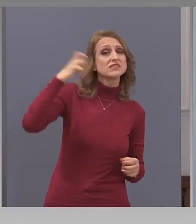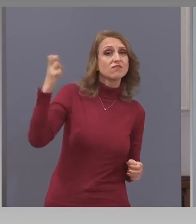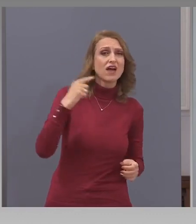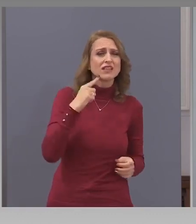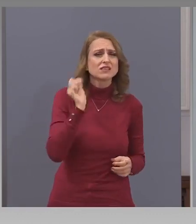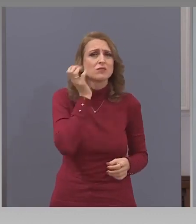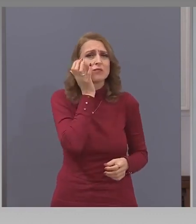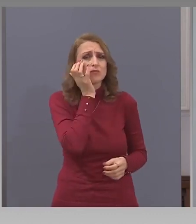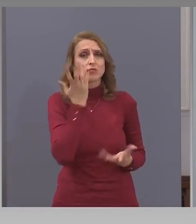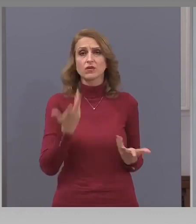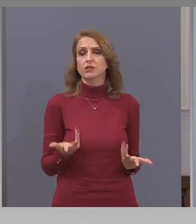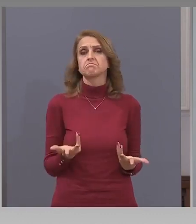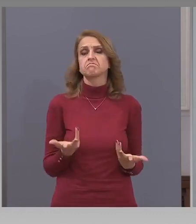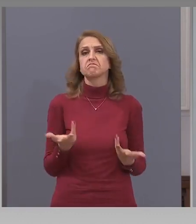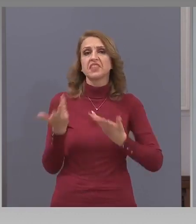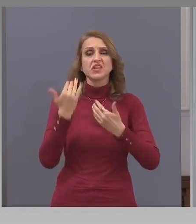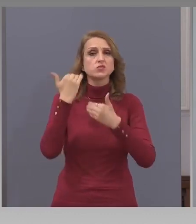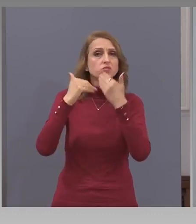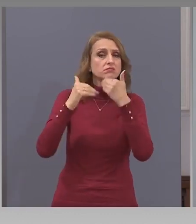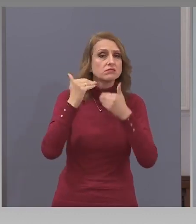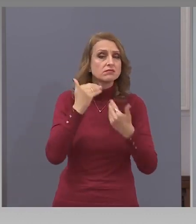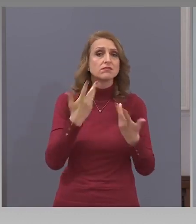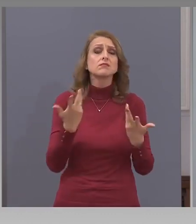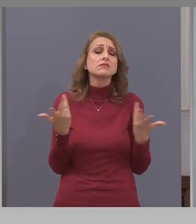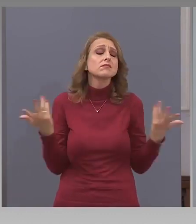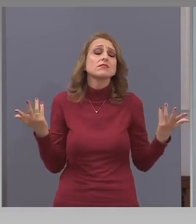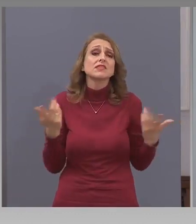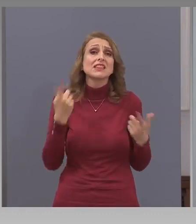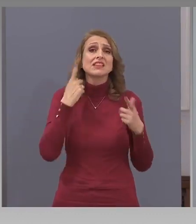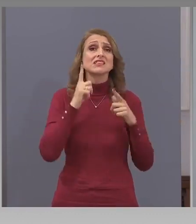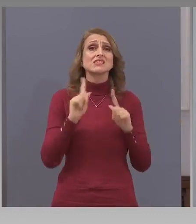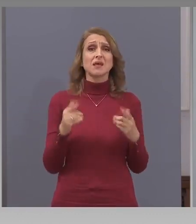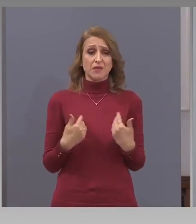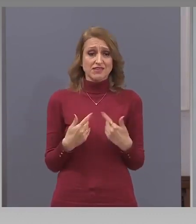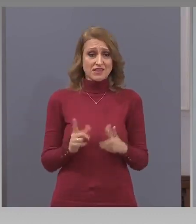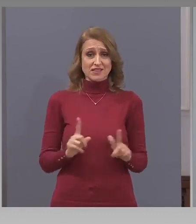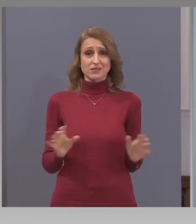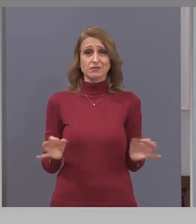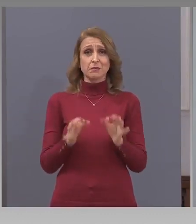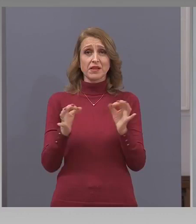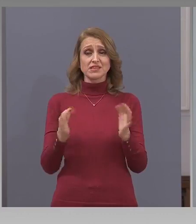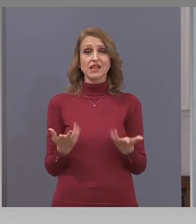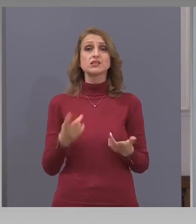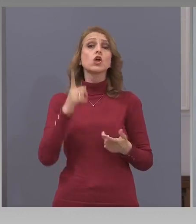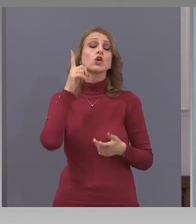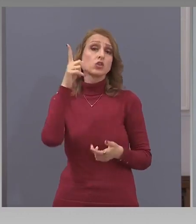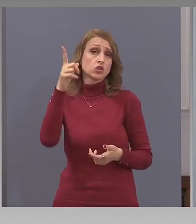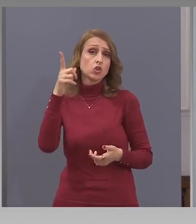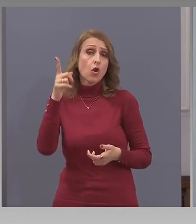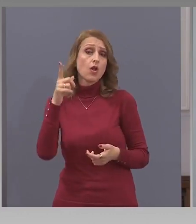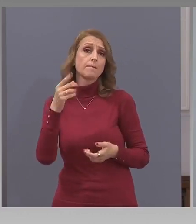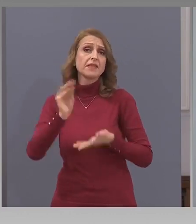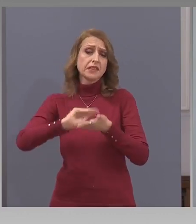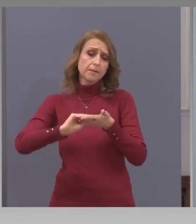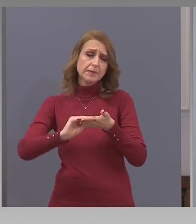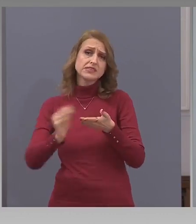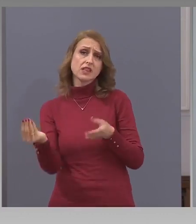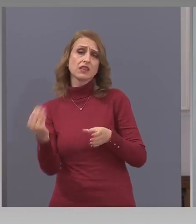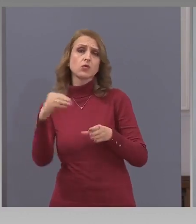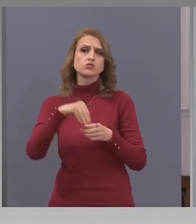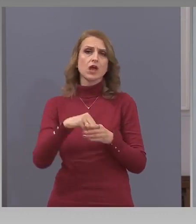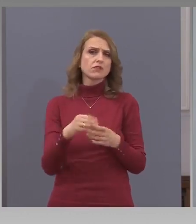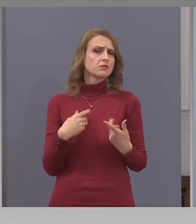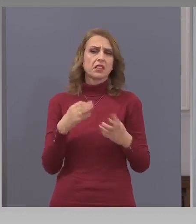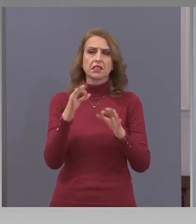се интервюира, да се... Сега не ме карайте да съм специалист по всичко. Той ми написа, аз не виждам лошо. Какво ще ми